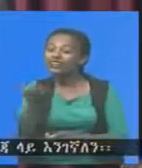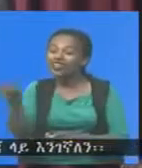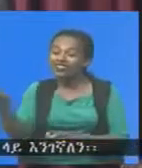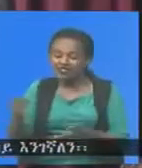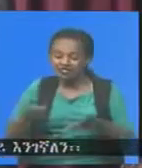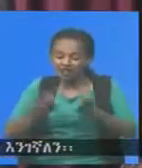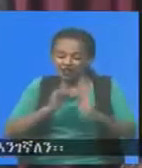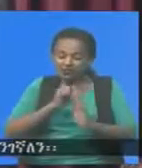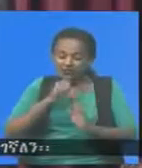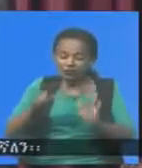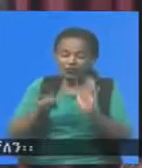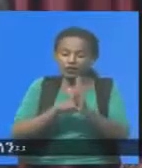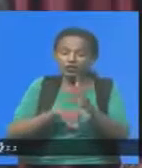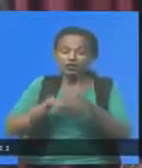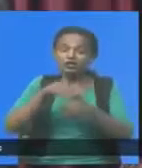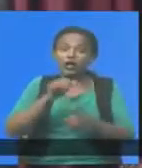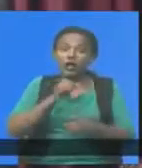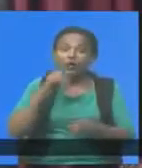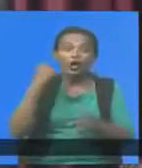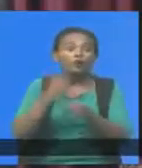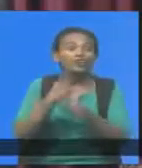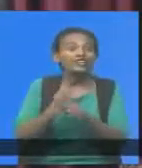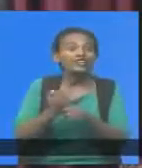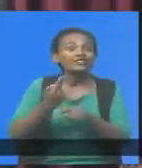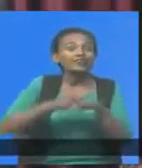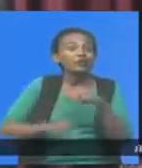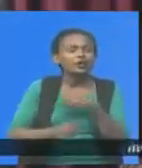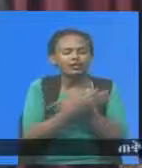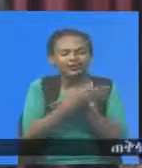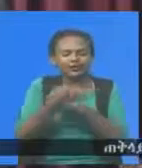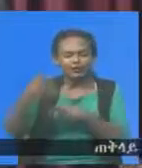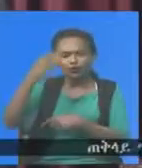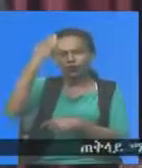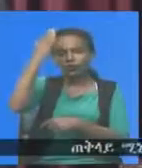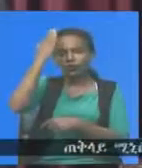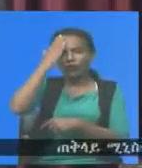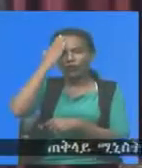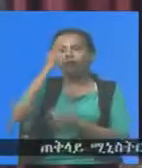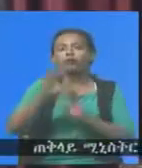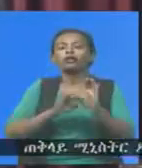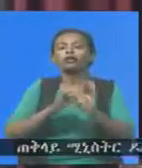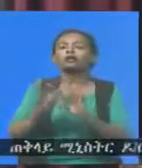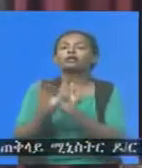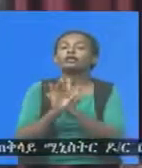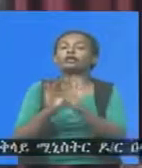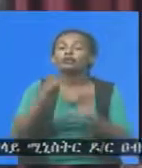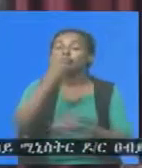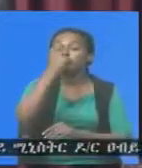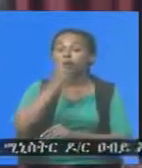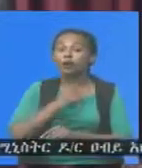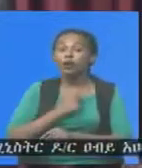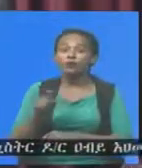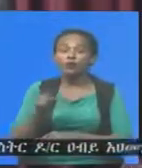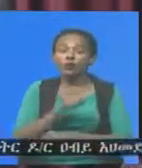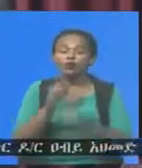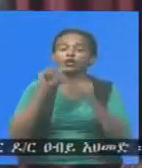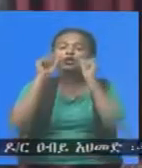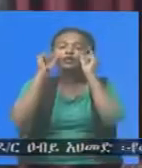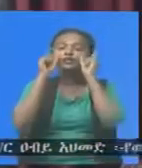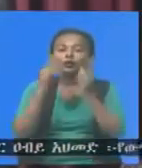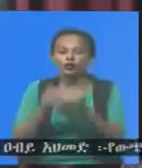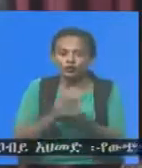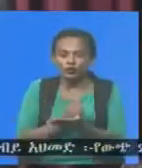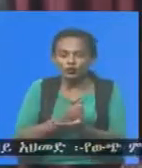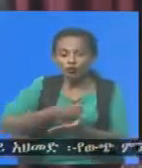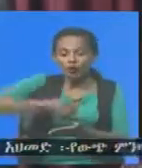ሳትፈቅዱ ህግ ሳይወጣ መስራት እንደማይችል ጠንቅቆ የሚያቅ ማድረግም እንደሌለበት የሚያምን መሆኑ ከግንዛቤ ተወስዶ